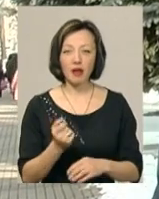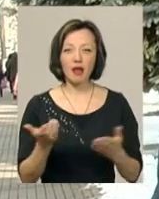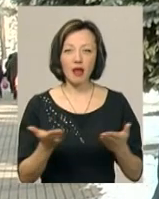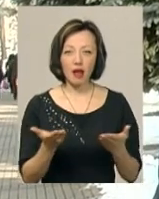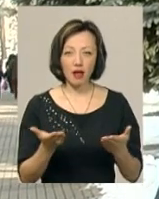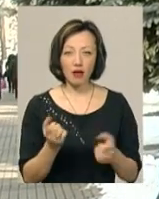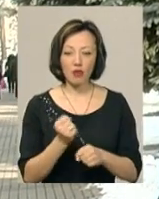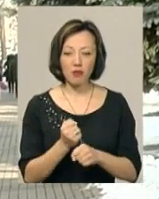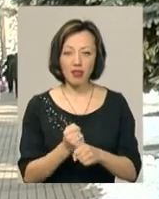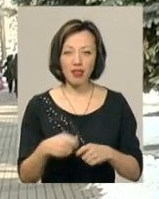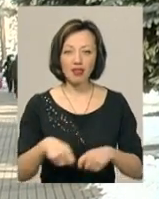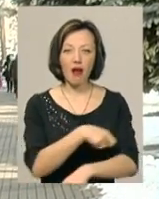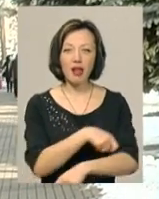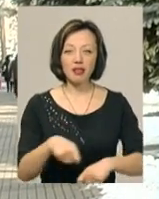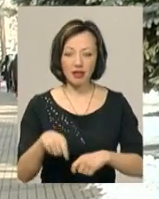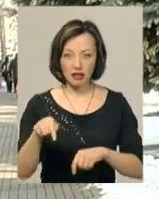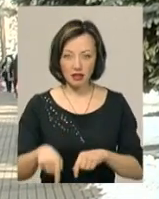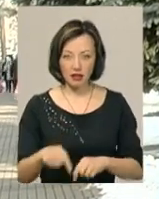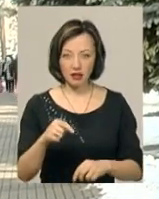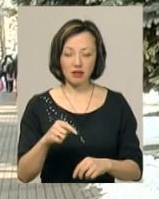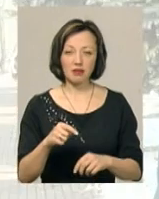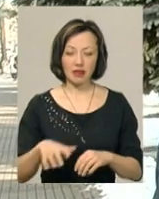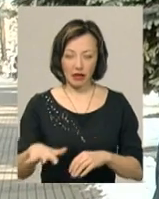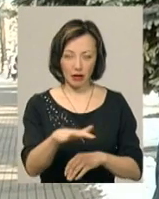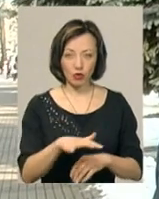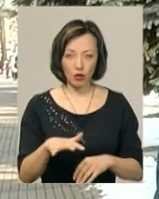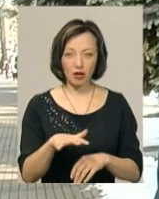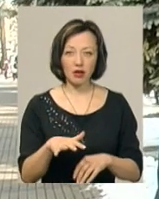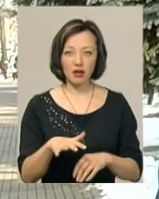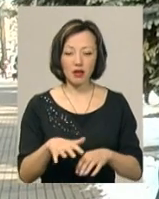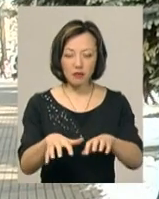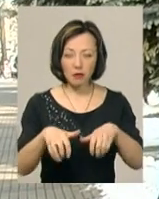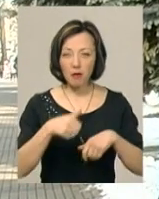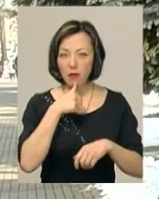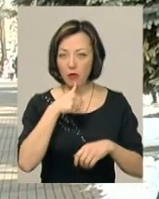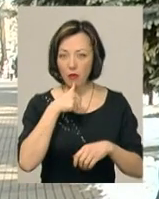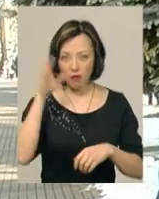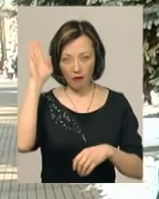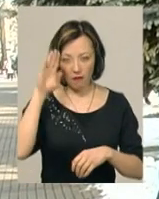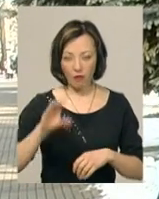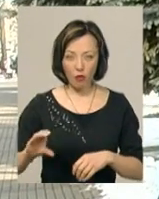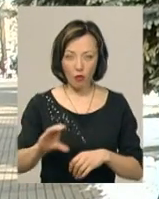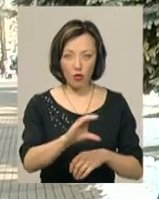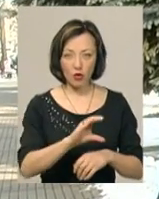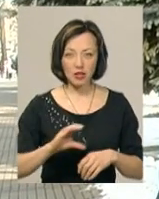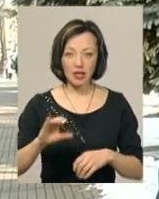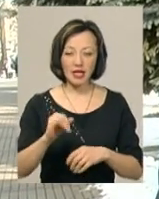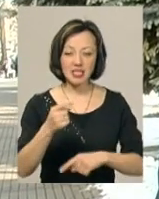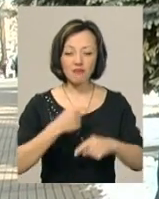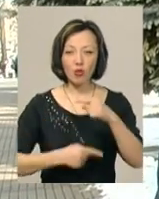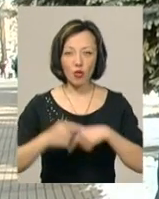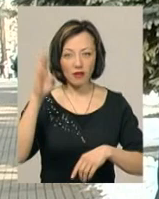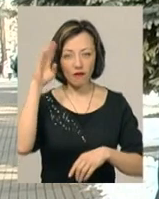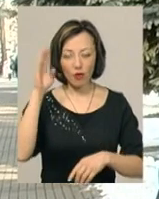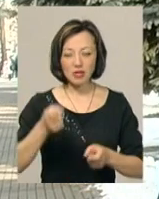виготовлення тканин на території Базалійської селищної ради. Відібрано проби поверхневих вод, а також проби зворотних вод, які